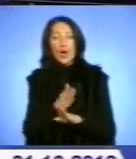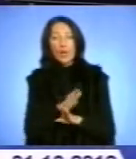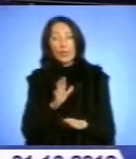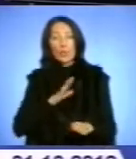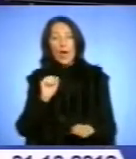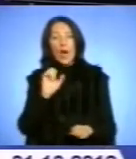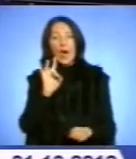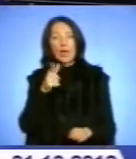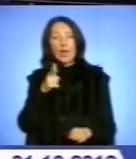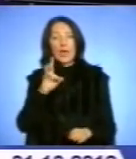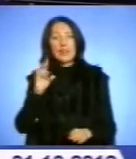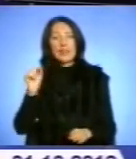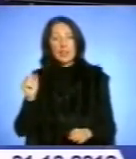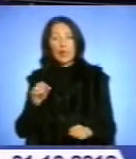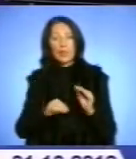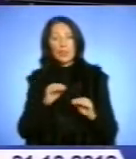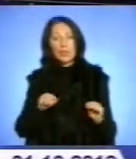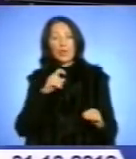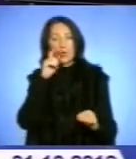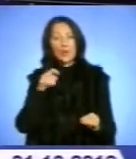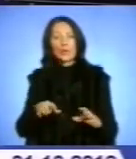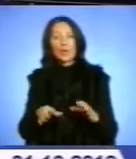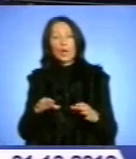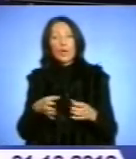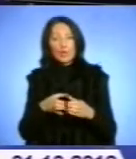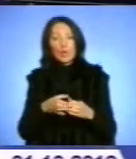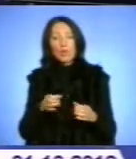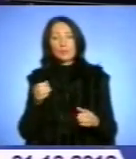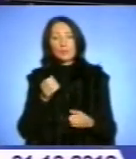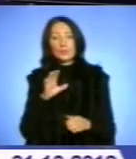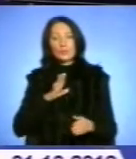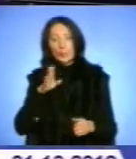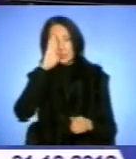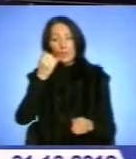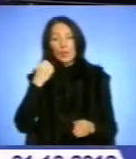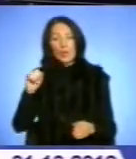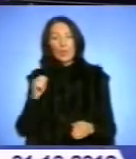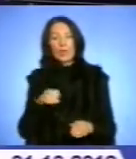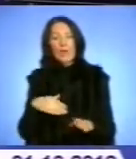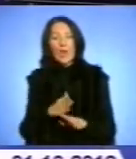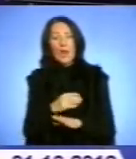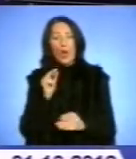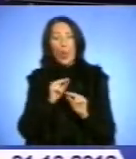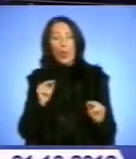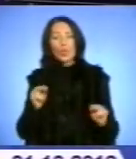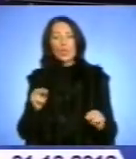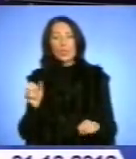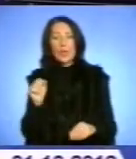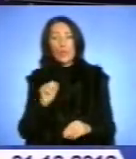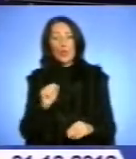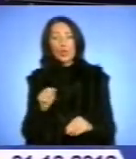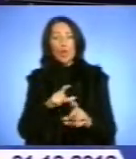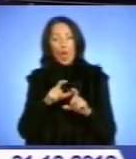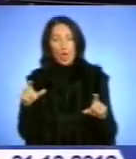складі української збірної виступав переможець Всеукраїнської олімпіади з географії, учень 11 класу Теребовлянської загальноосвітньої